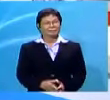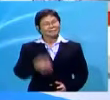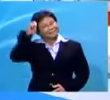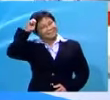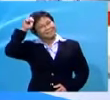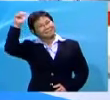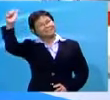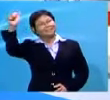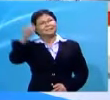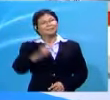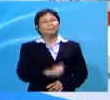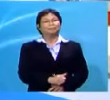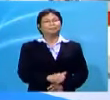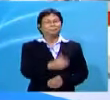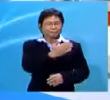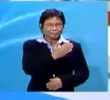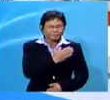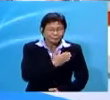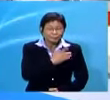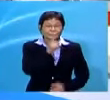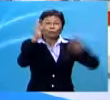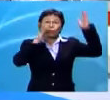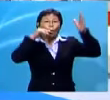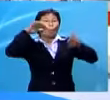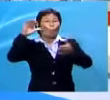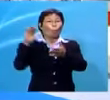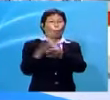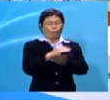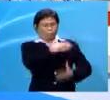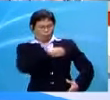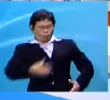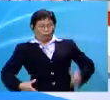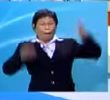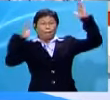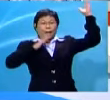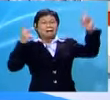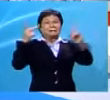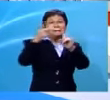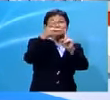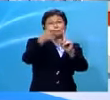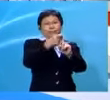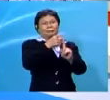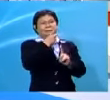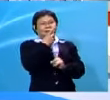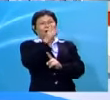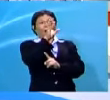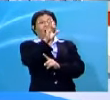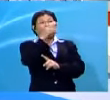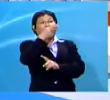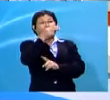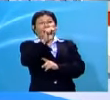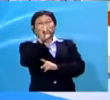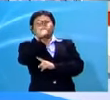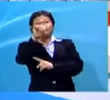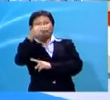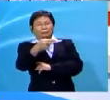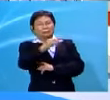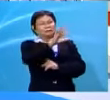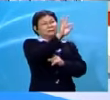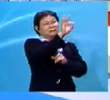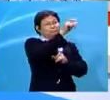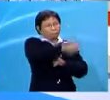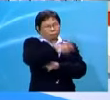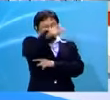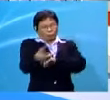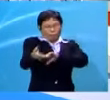Assalamualaikum salam 1 Malaysia isteri pesuruhjaya tinggi Malaysia ke Pakistan Datin Habibah Mahmud antara sembilan orang yang